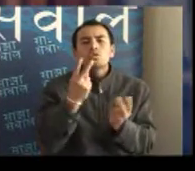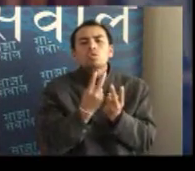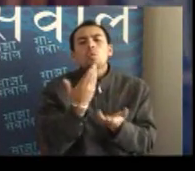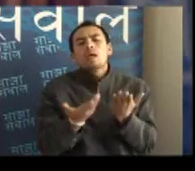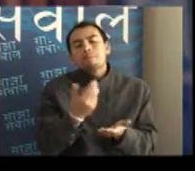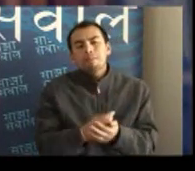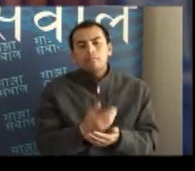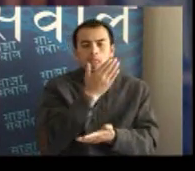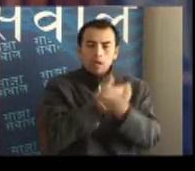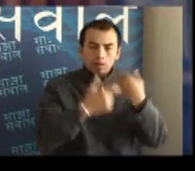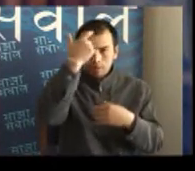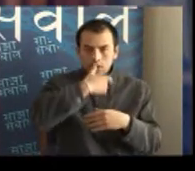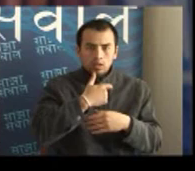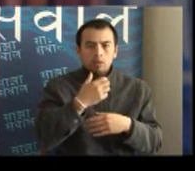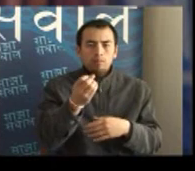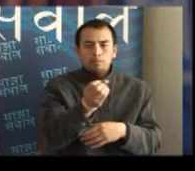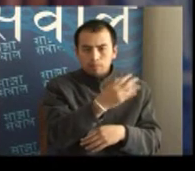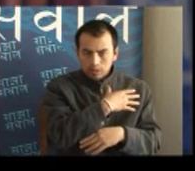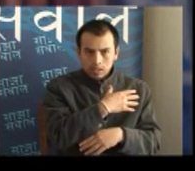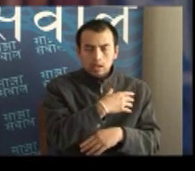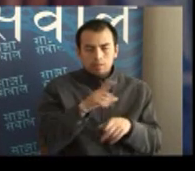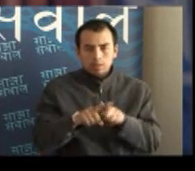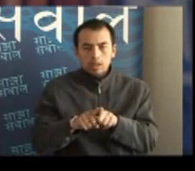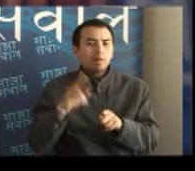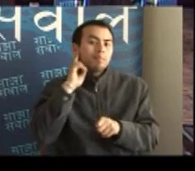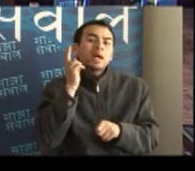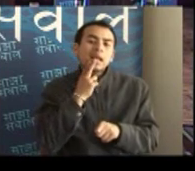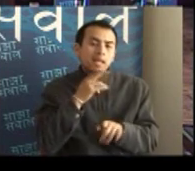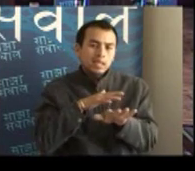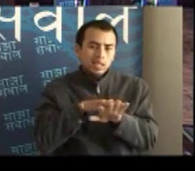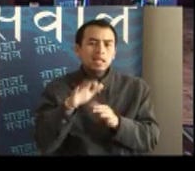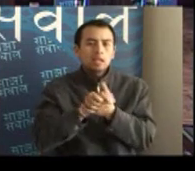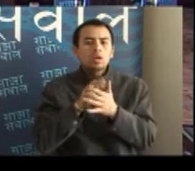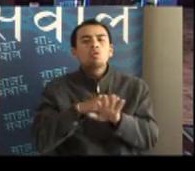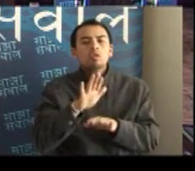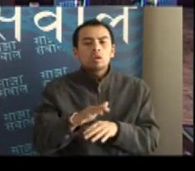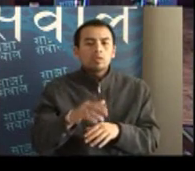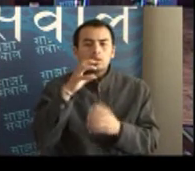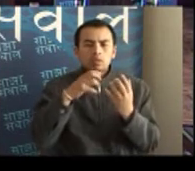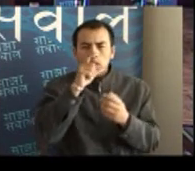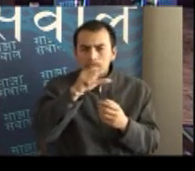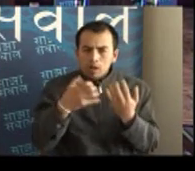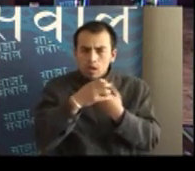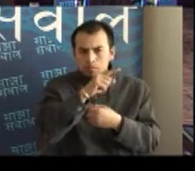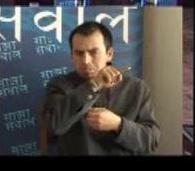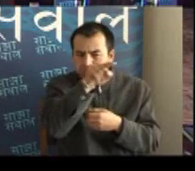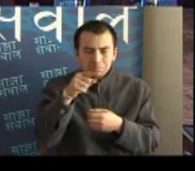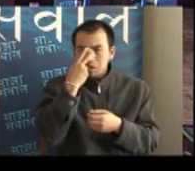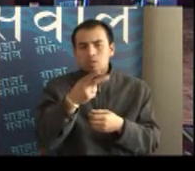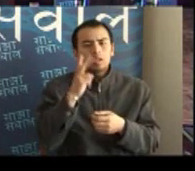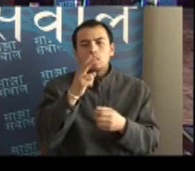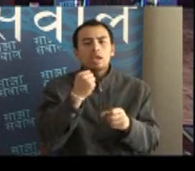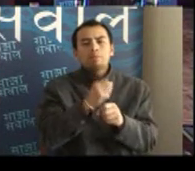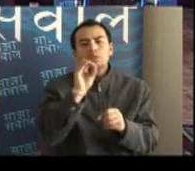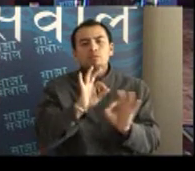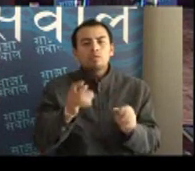हो? अपाङ्ग व्यक्तिहरू भन्दा हामी कहाँ स्पेसली हामी कहाँ डेफ भाइ बहिनीहरू हुनुहुन्छ, सायद नेपाल अधिराज्यमा त्यति कसैले पनि रोजगार दिन सकेको छैन, ताकि